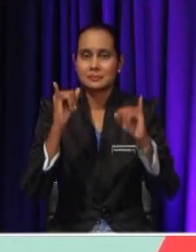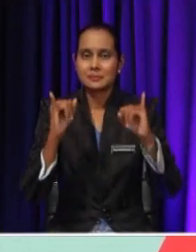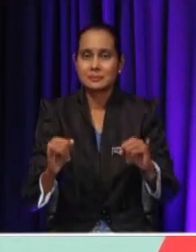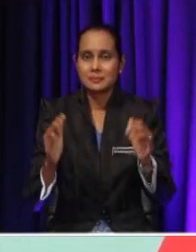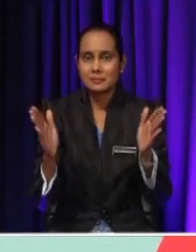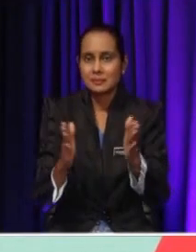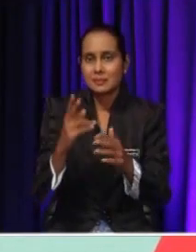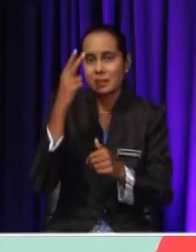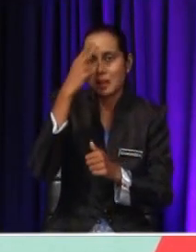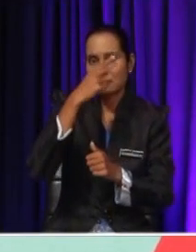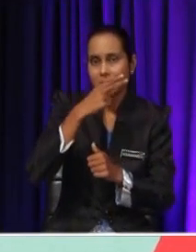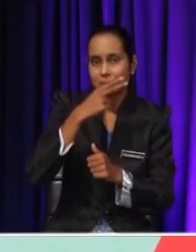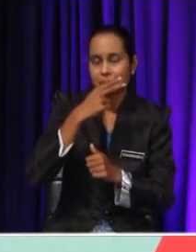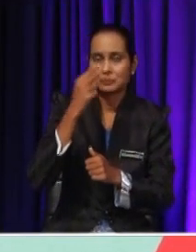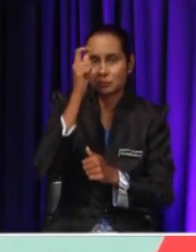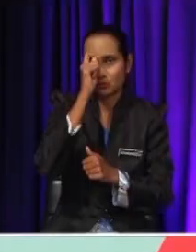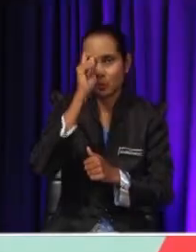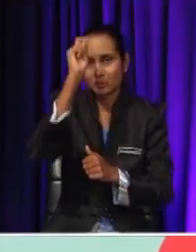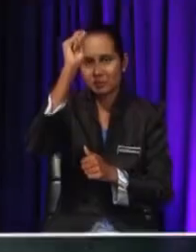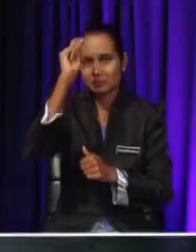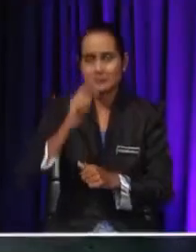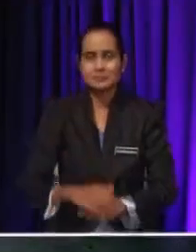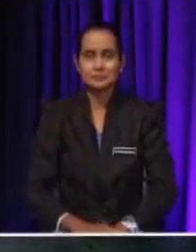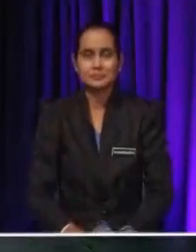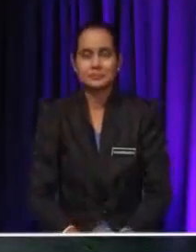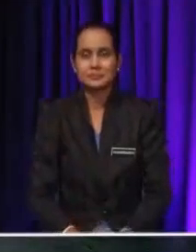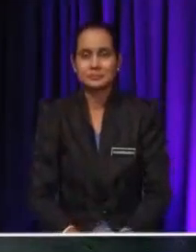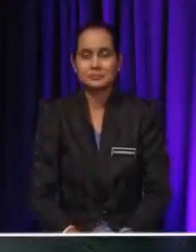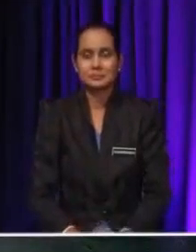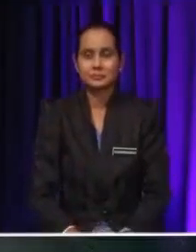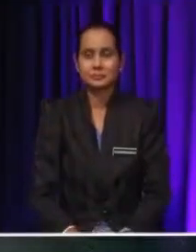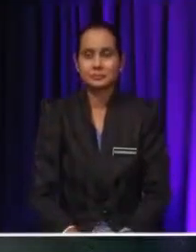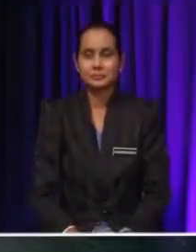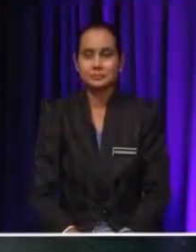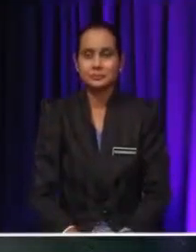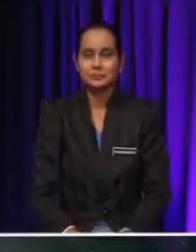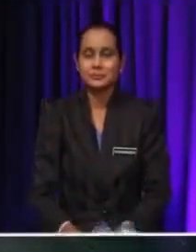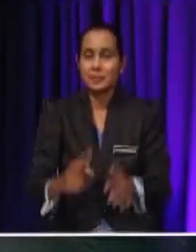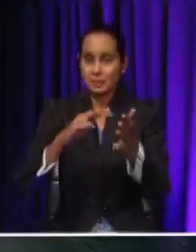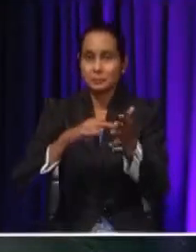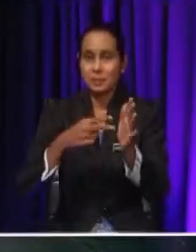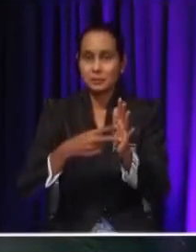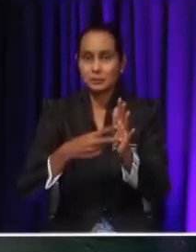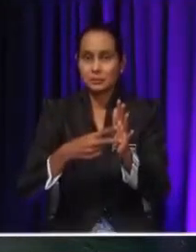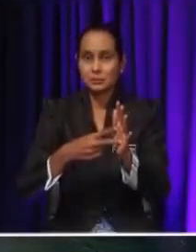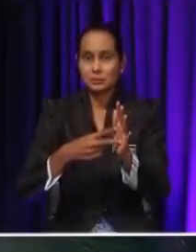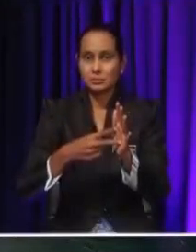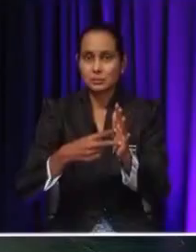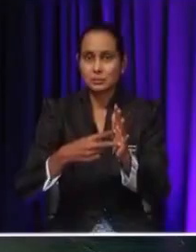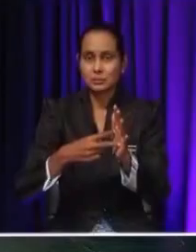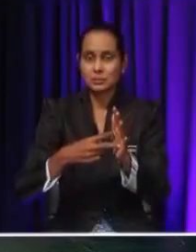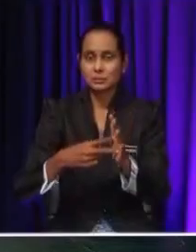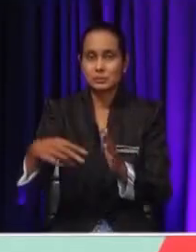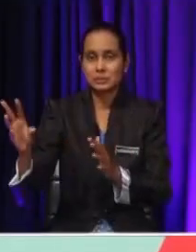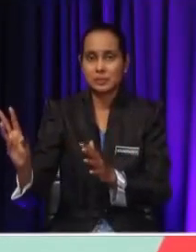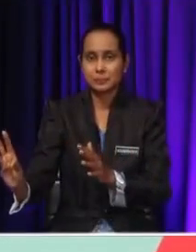baik silahkan kalis kupas sedikit maksud saja itu oke masuk dari rangka keenam